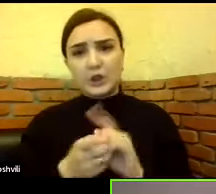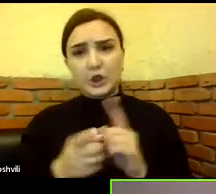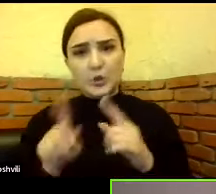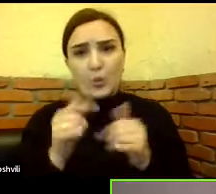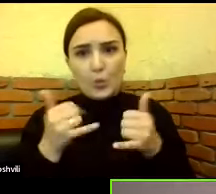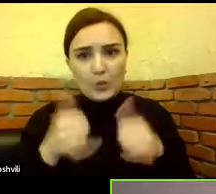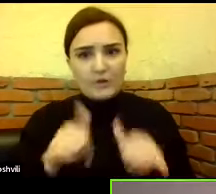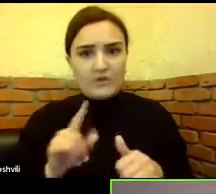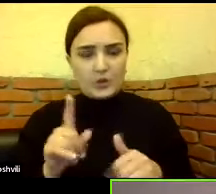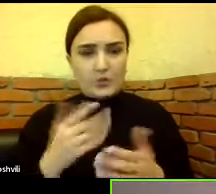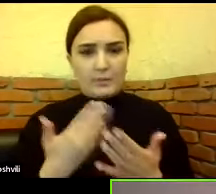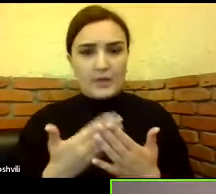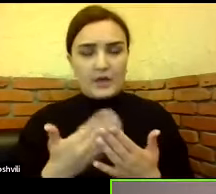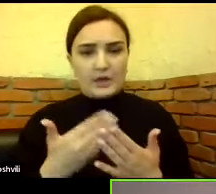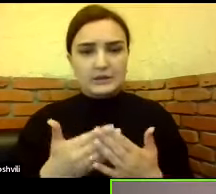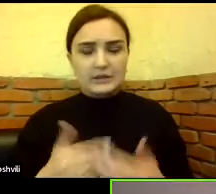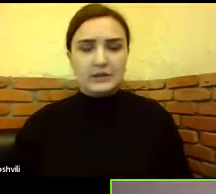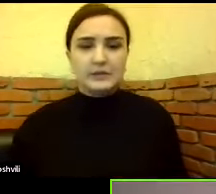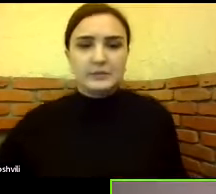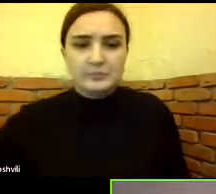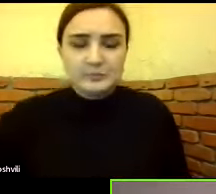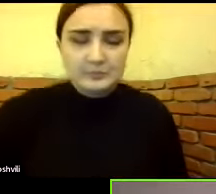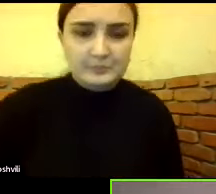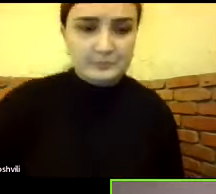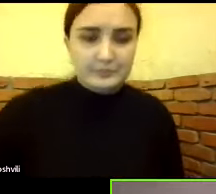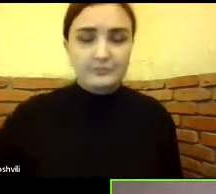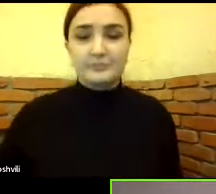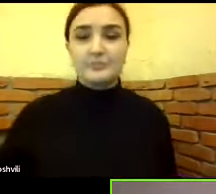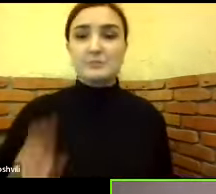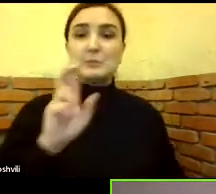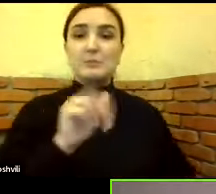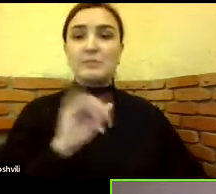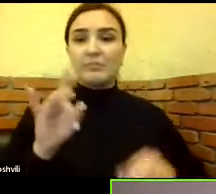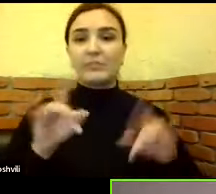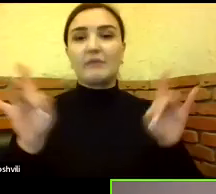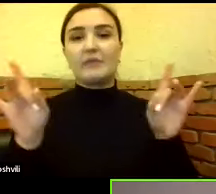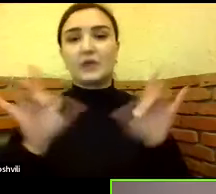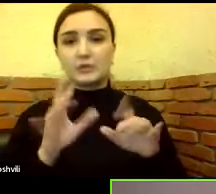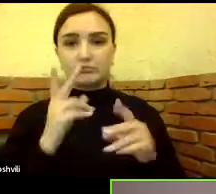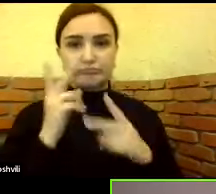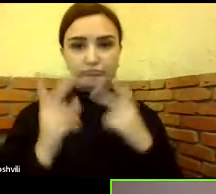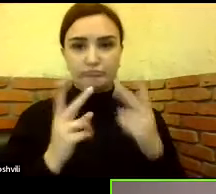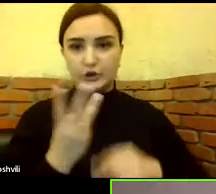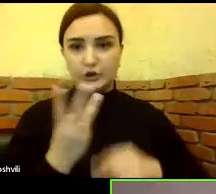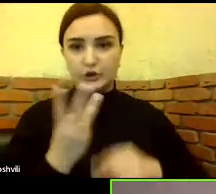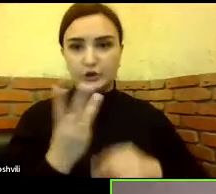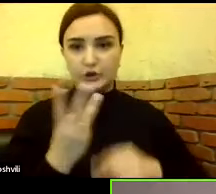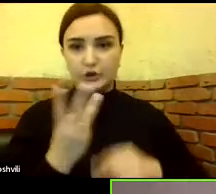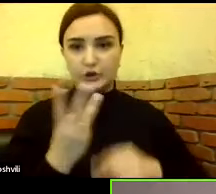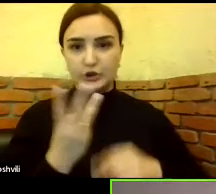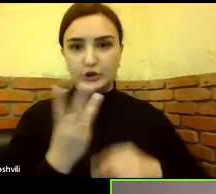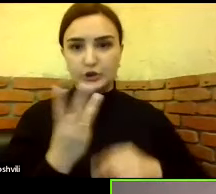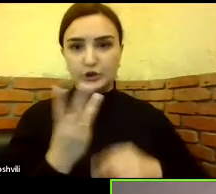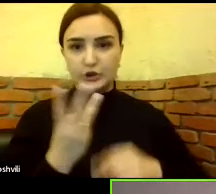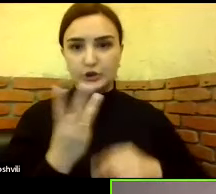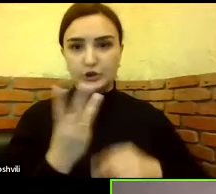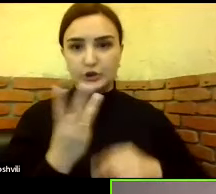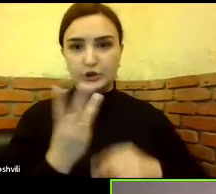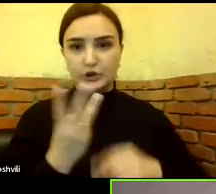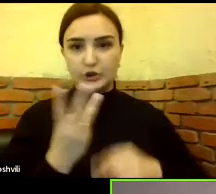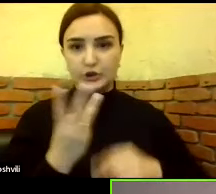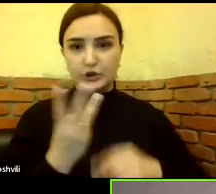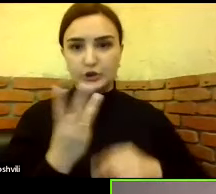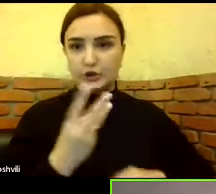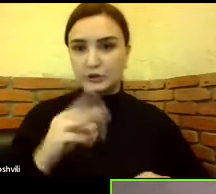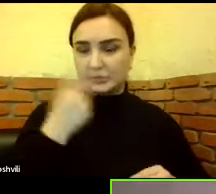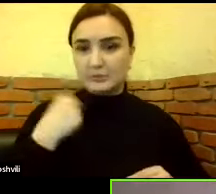ხშირად, მაგალითად, არ ვიცი, ბარში, რესტორანში და სხვა ადგილებში თუ ხედავ შეშიმ პირებს, იმიტომ რომ თითქოს მათთვის არ არის